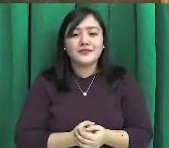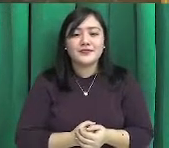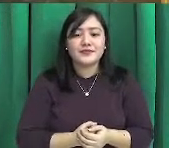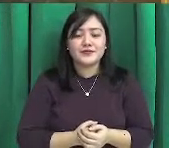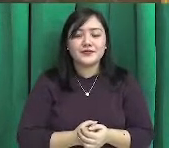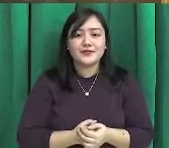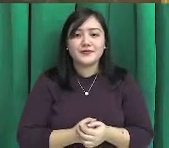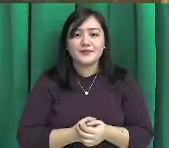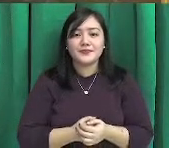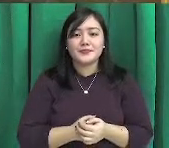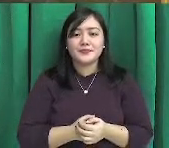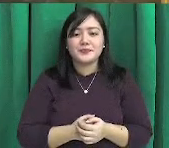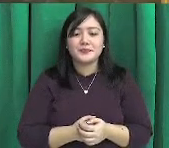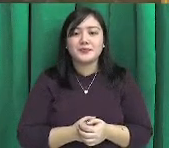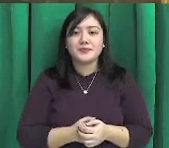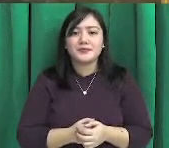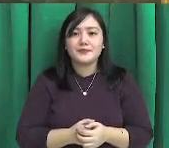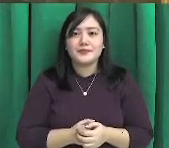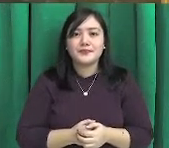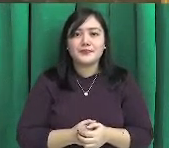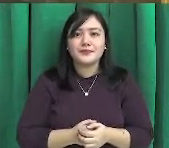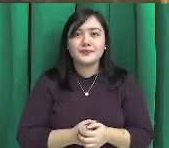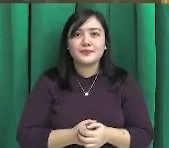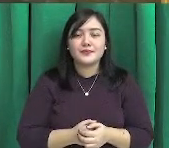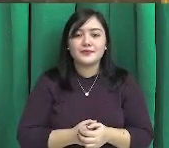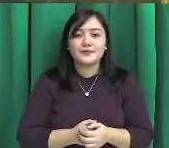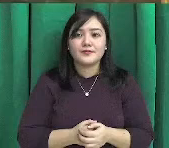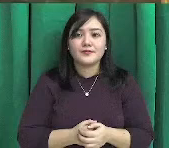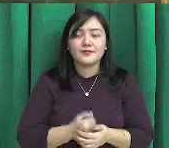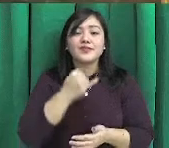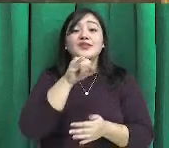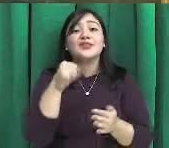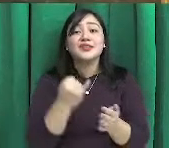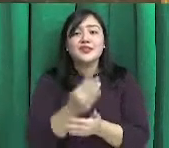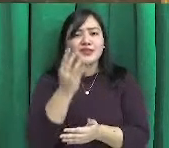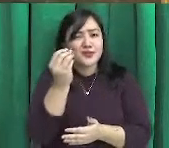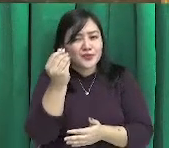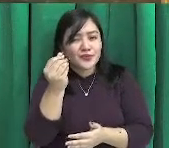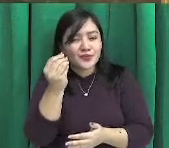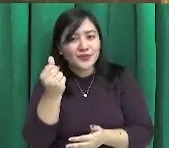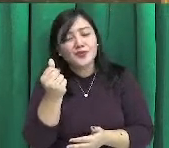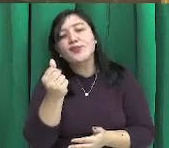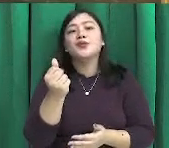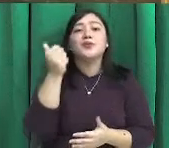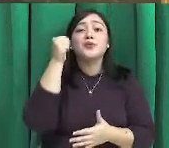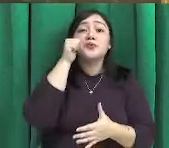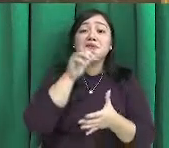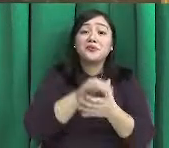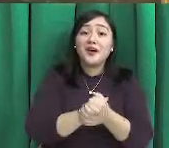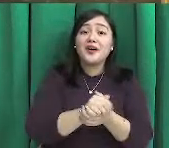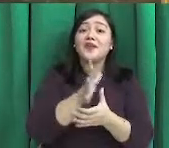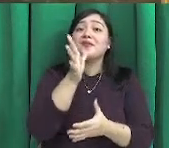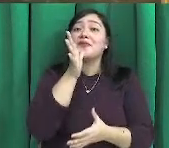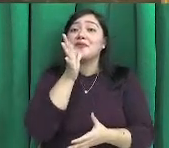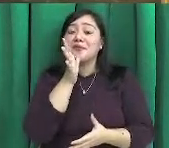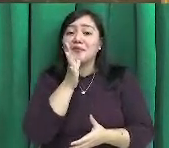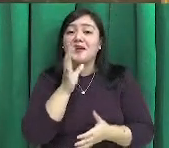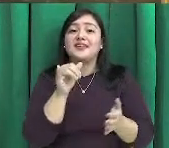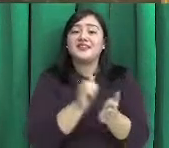kapatid, ng mga kababaihan na nagpapatutuo na sila'y nag-i-enjoy sa ganitong klaseng